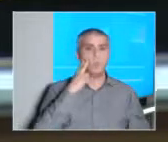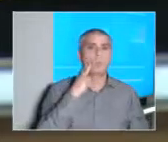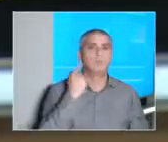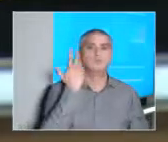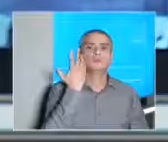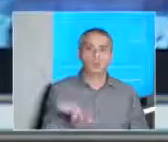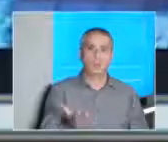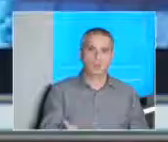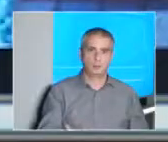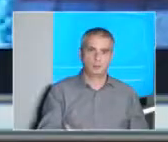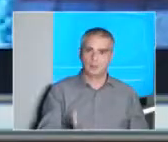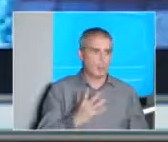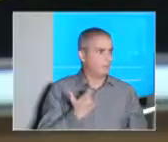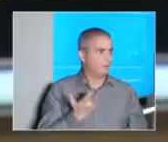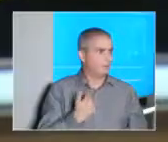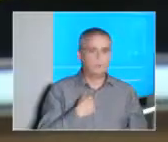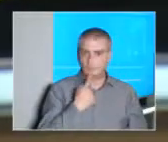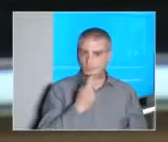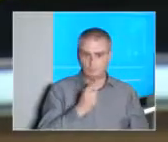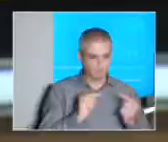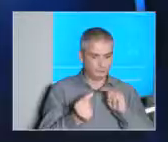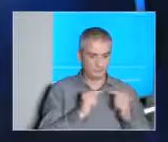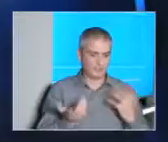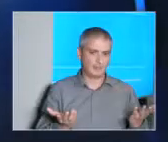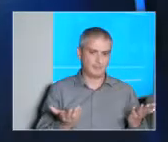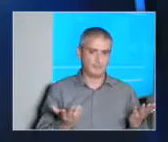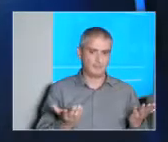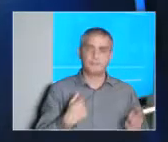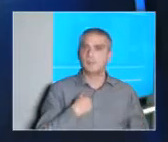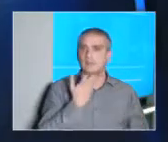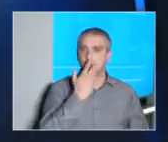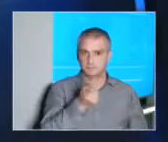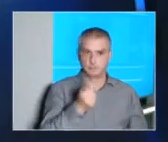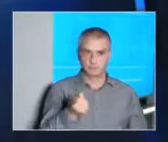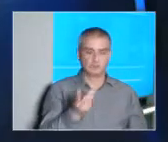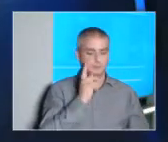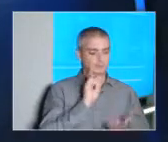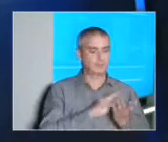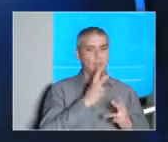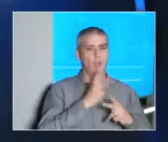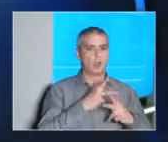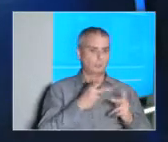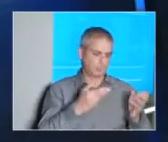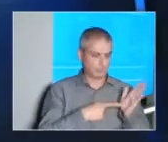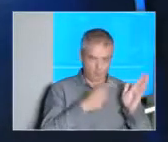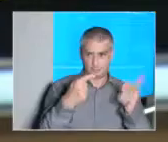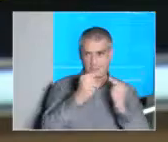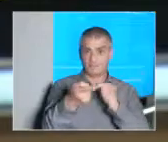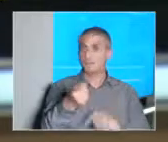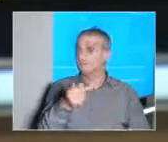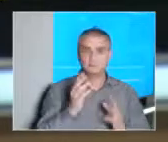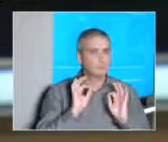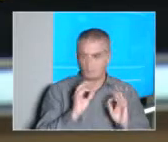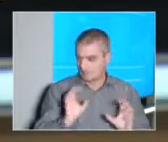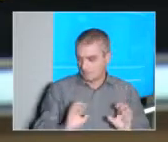בושה וחרפה. למה? אני אגיד, אני אסביר לך, אני אסביר לך גם למה. שמת את החולי סרטן בפרונט. זה נושא